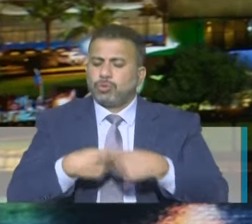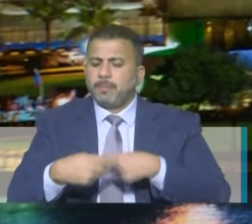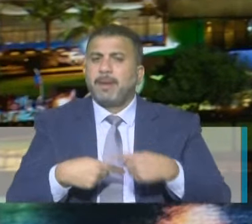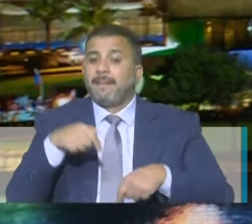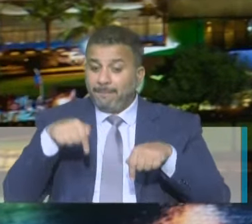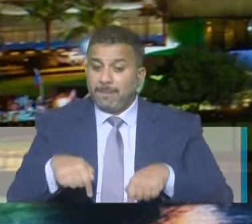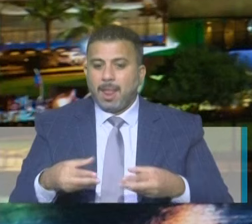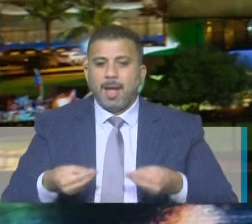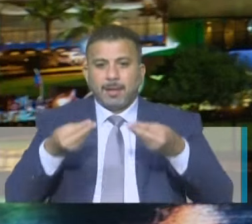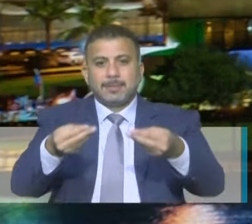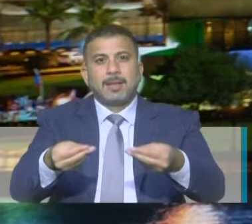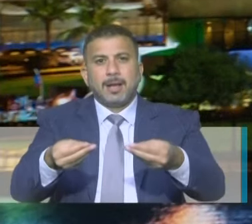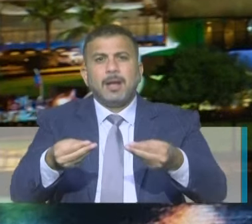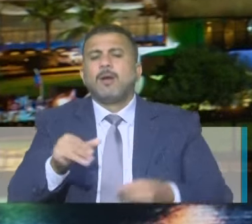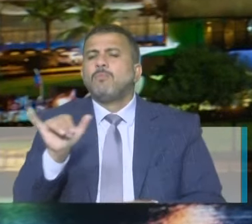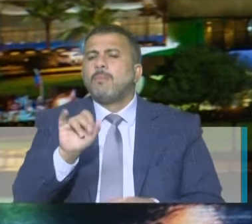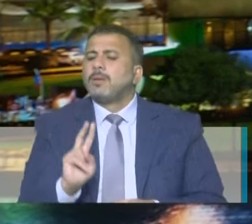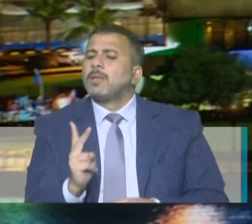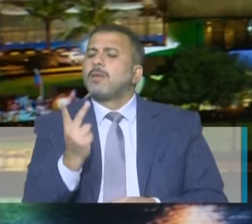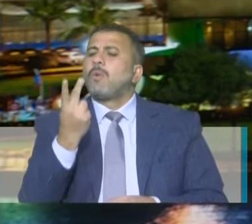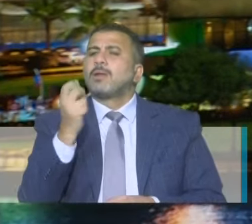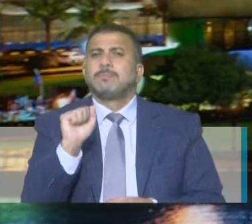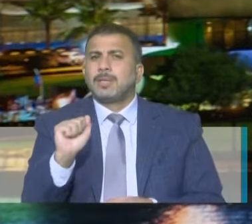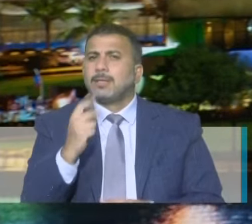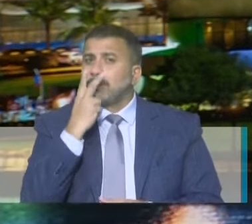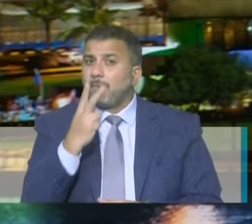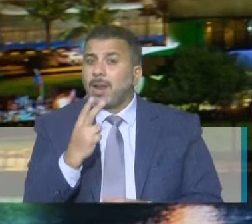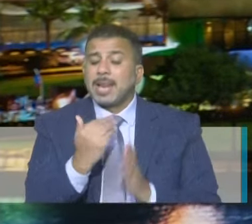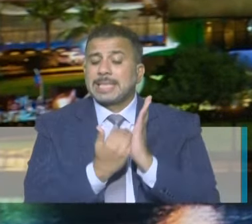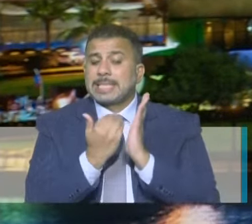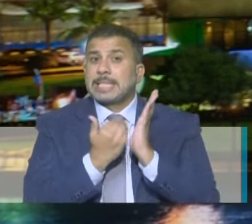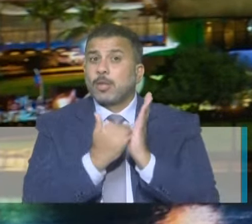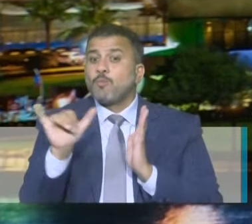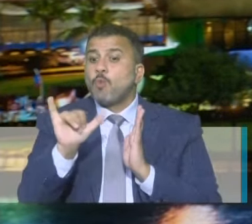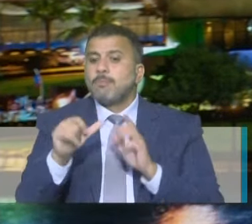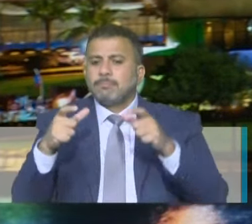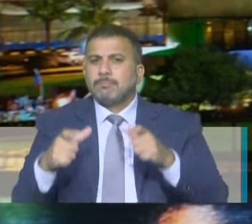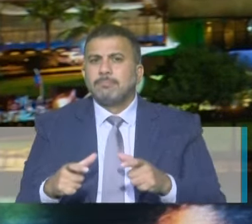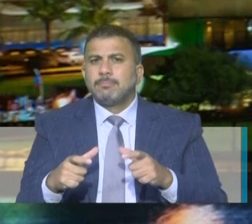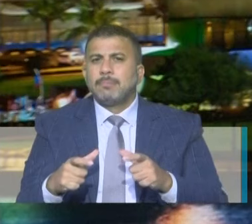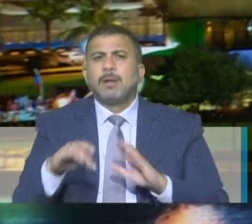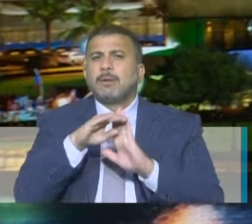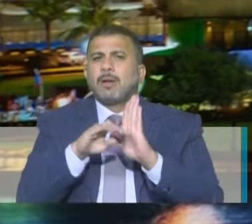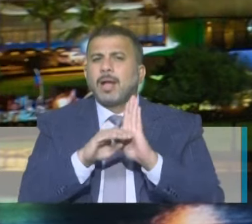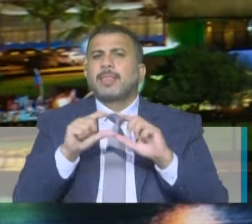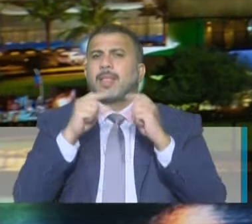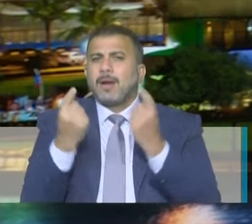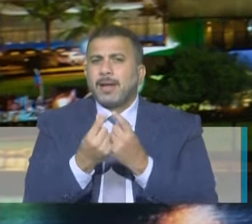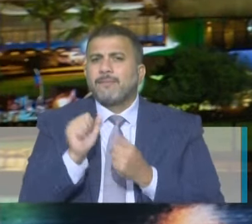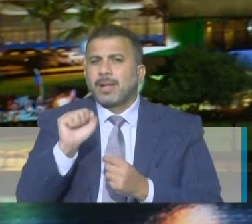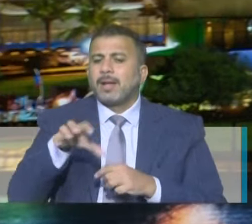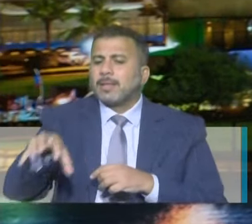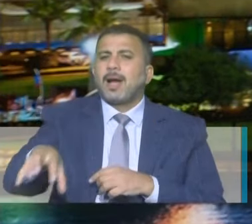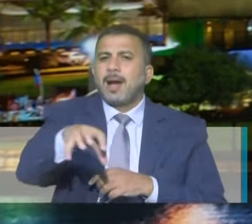العطاء، وتضمن تقرير أهم التطورات والأحداث التي شهدتها القطاعات الاقتصادية والإجراءات والجهود التي